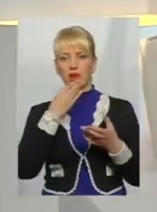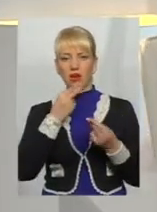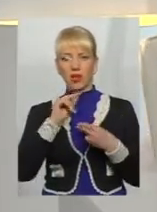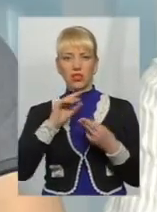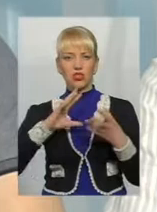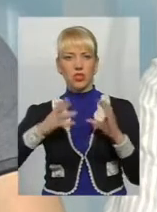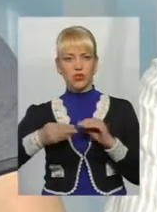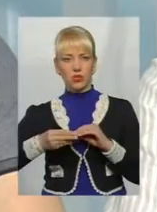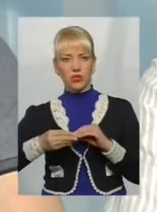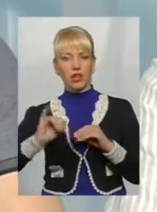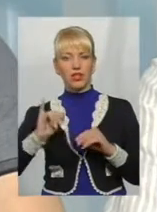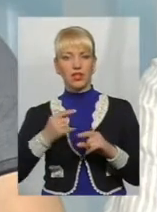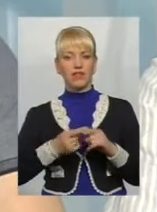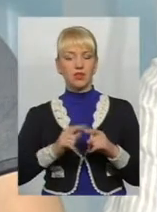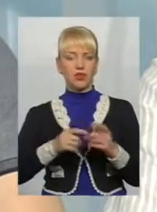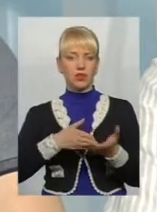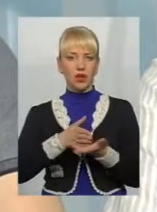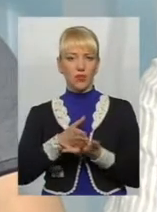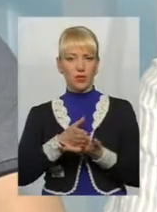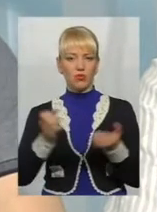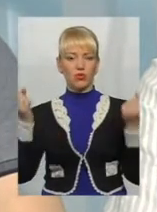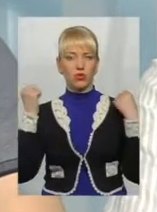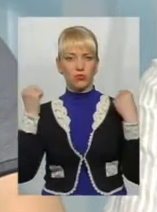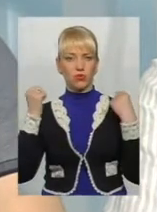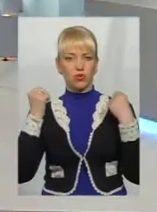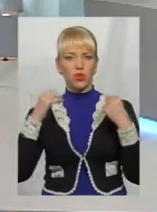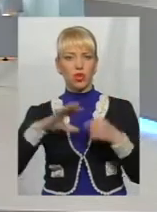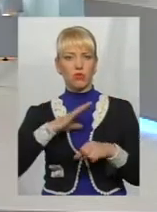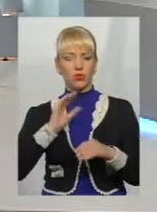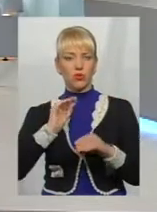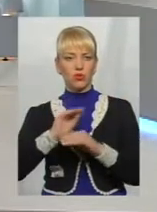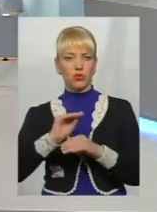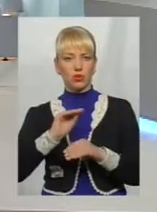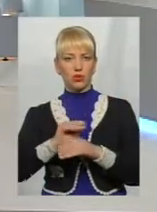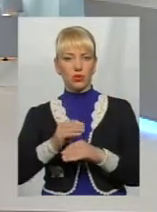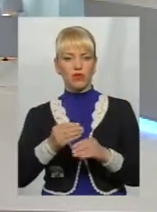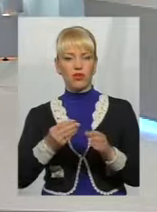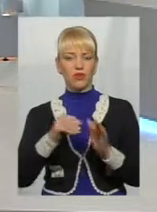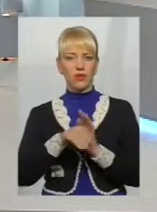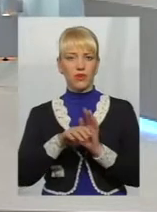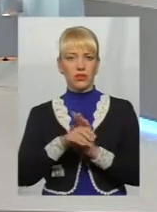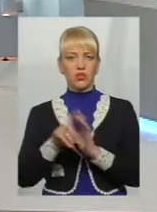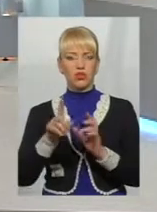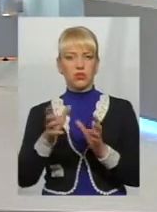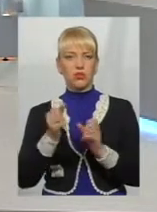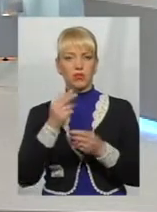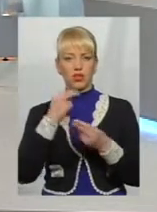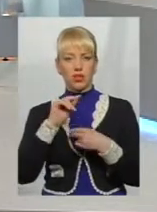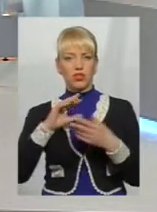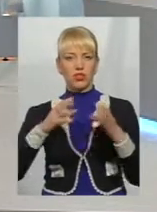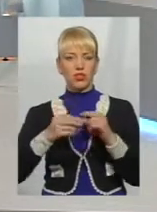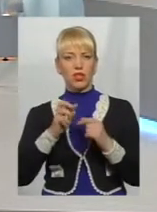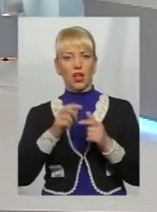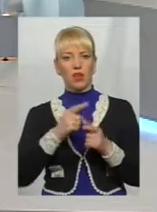і саме в цей напрямок спорту було додаткове вливання, аби отримати кращі результати, або ж через те,